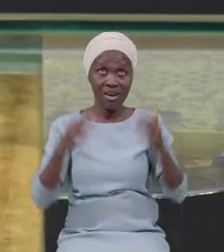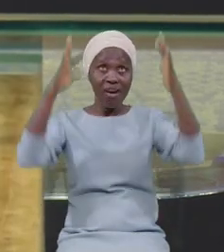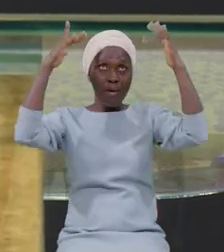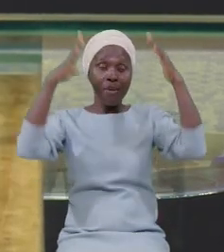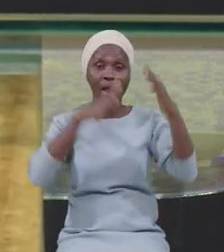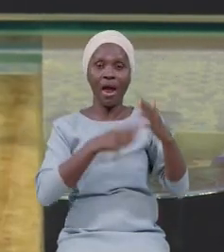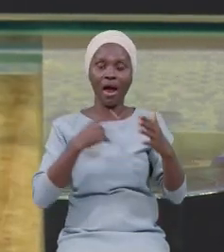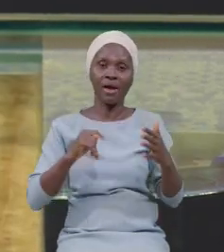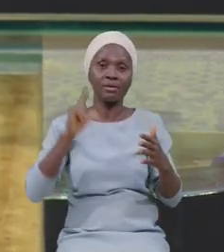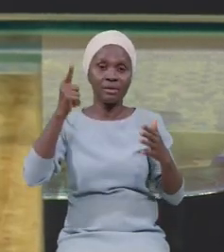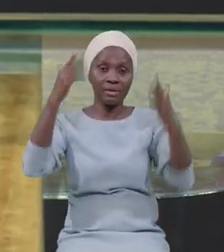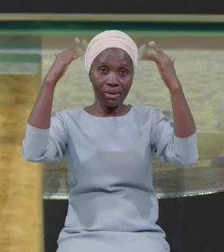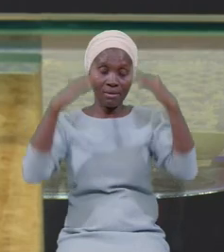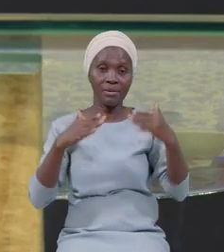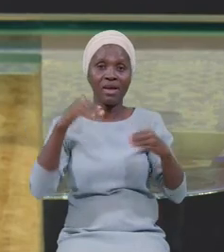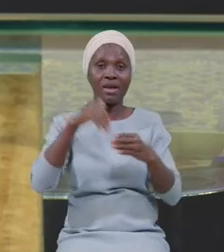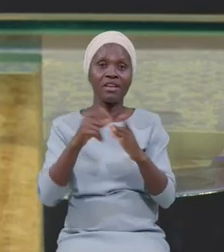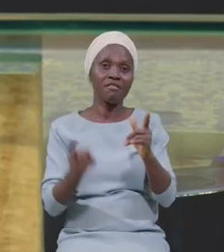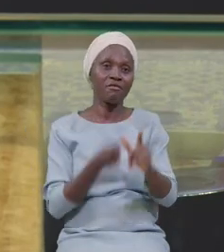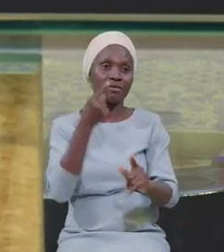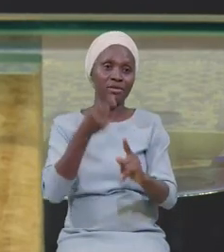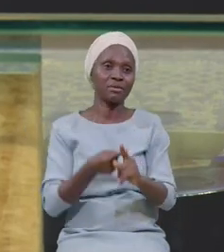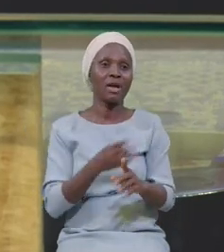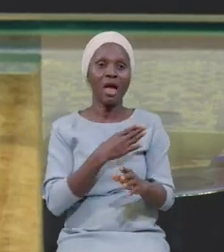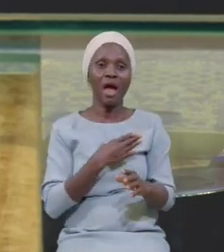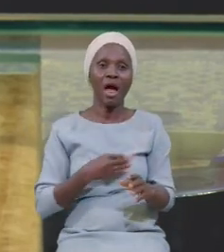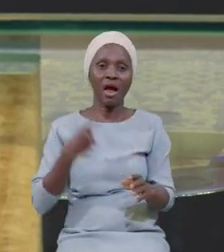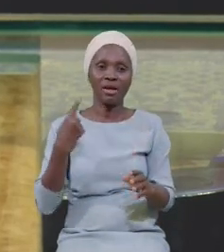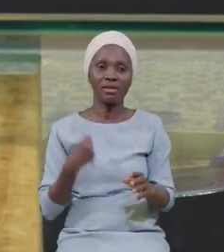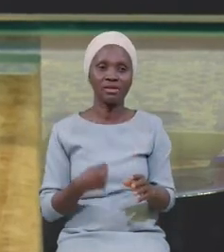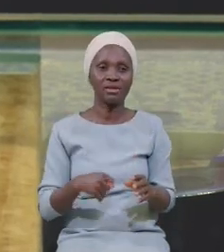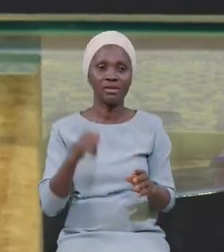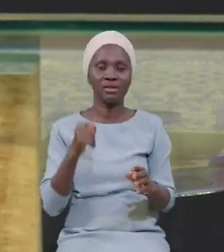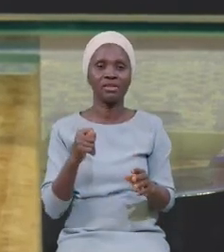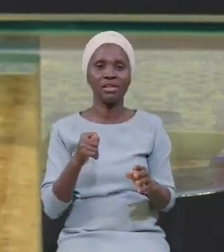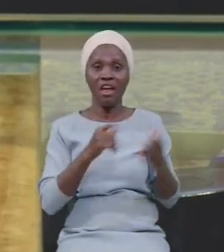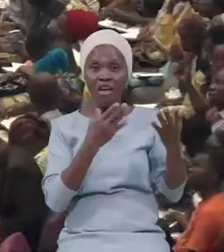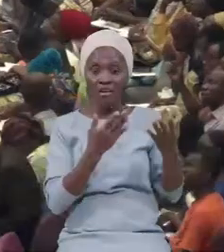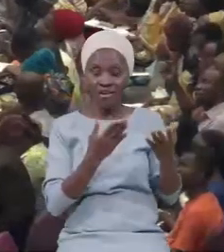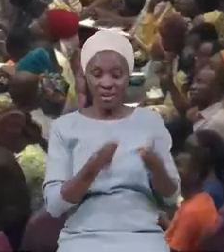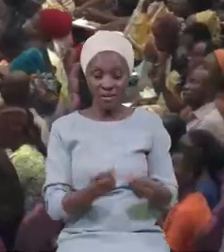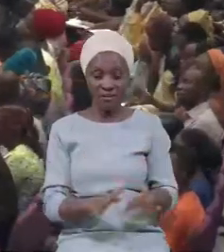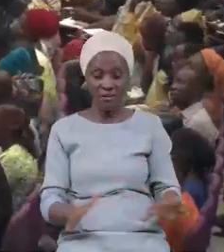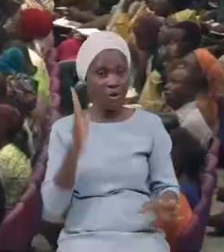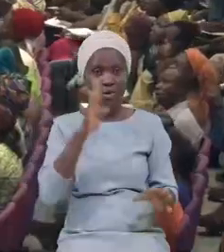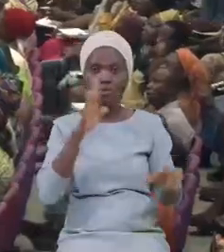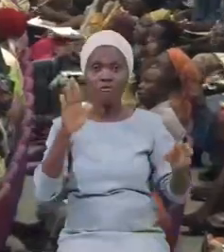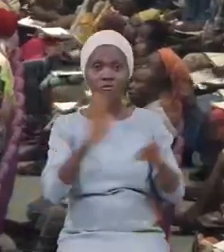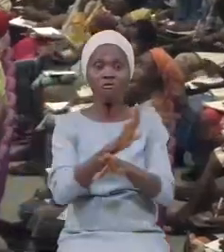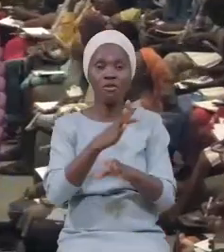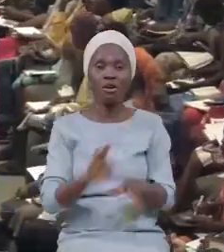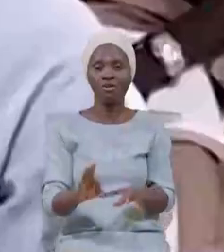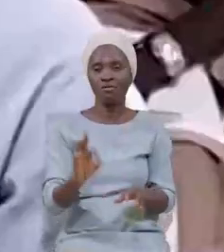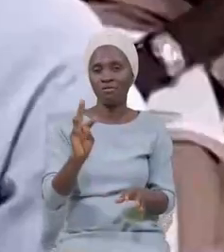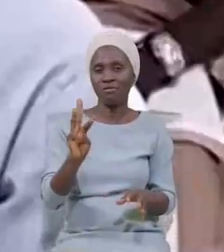l'arrière-saison comme autrefois. Les airs se rempliront de blé,